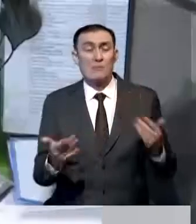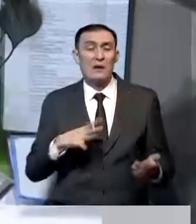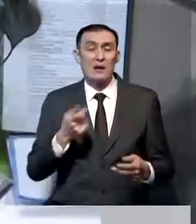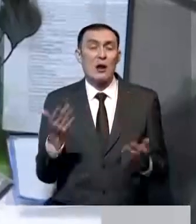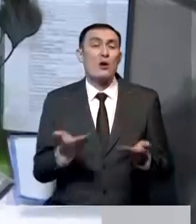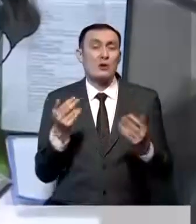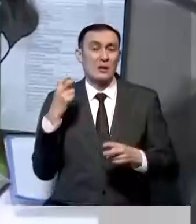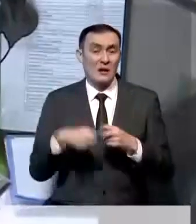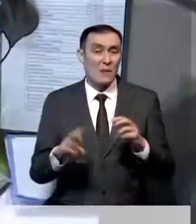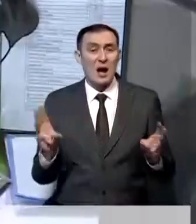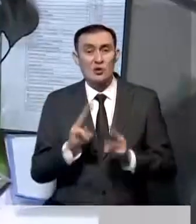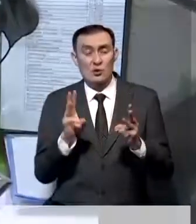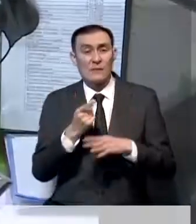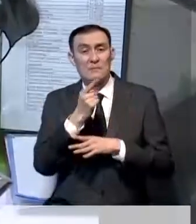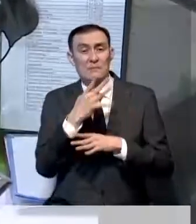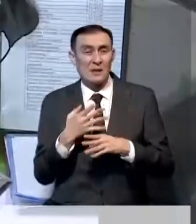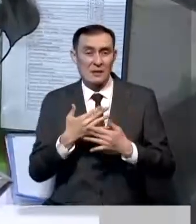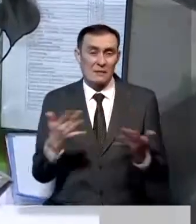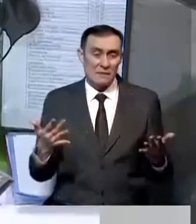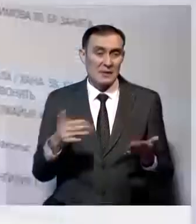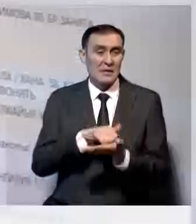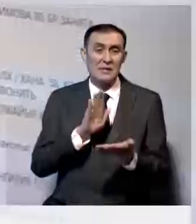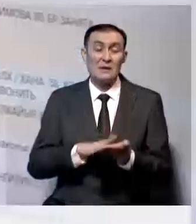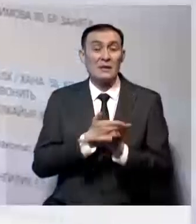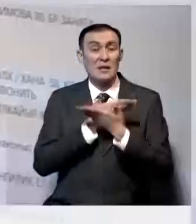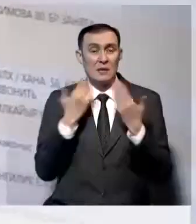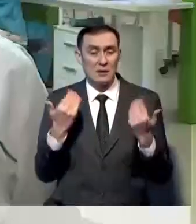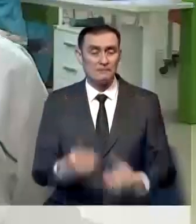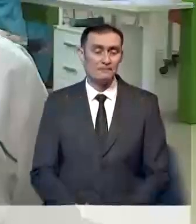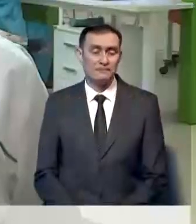травмы. Ожогов от пиротехники зарегистрировано не было.